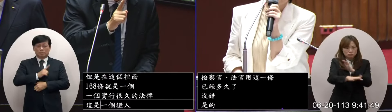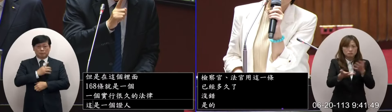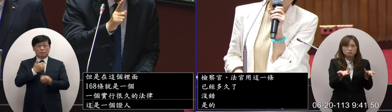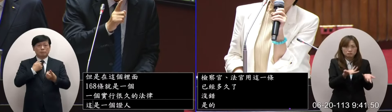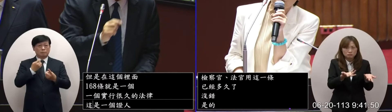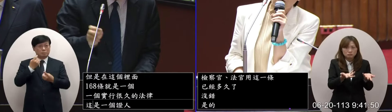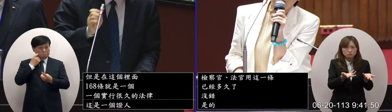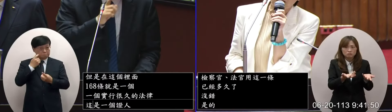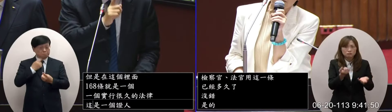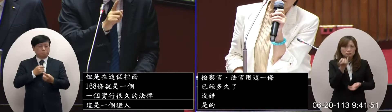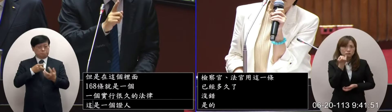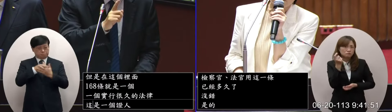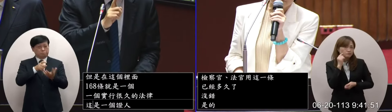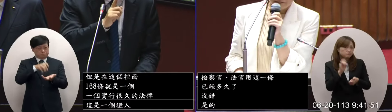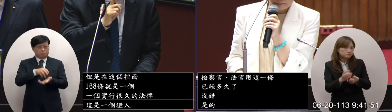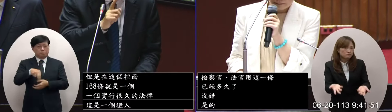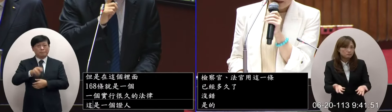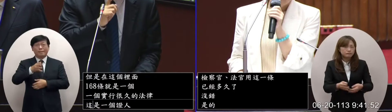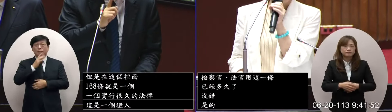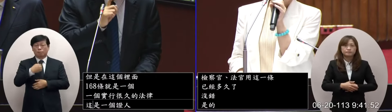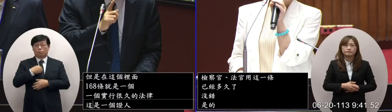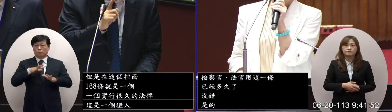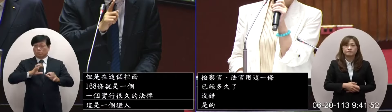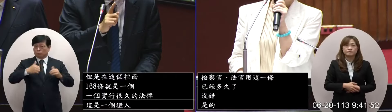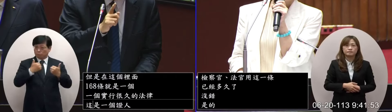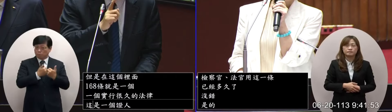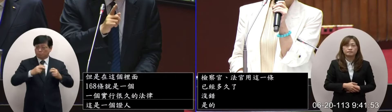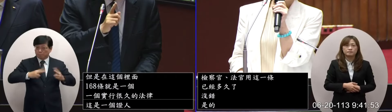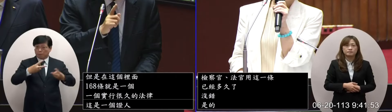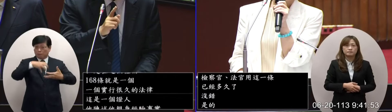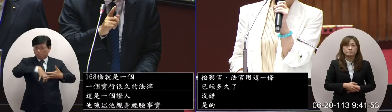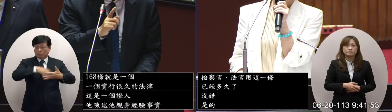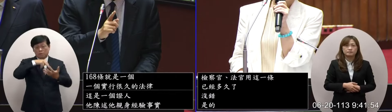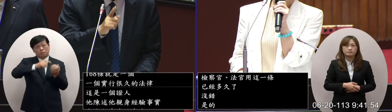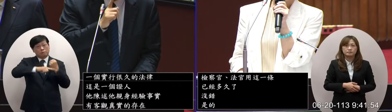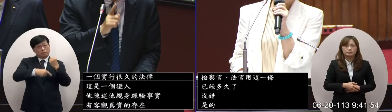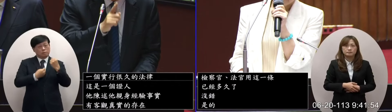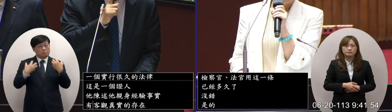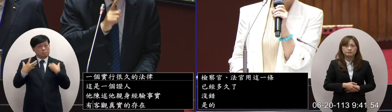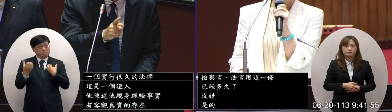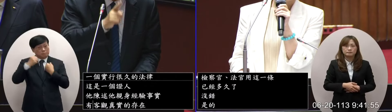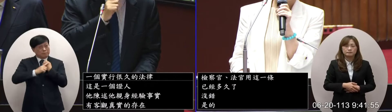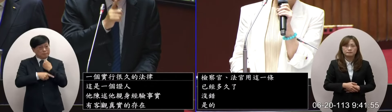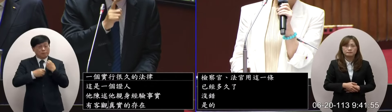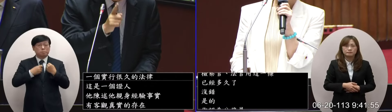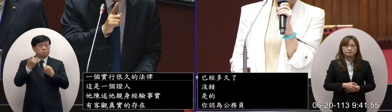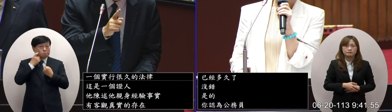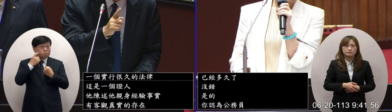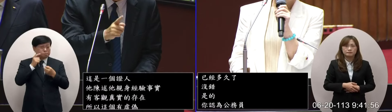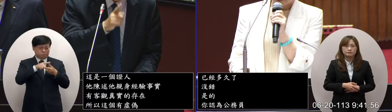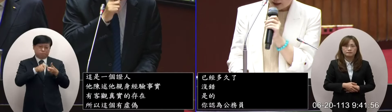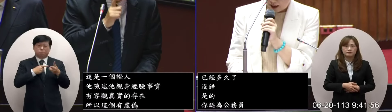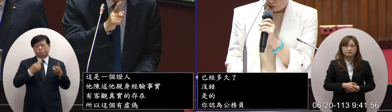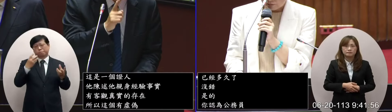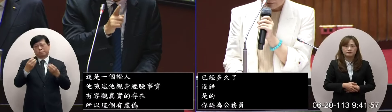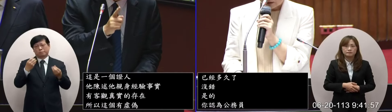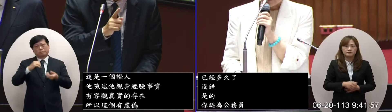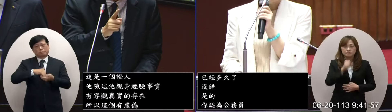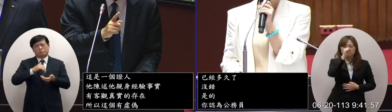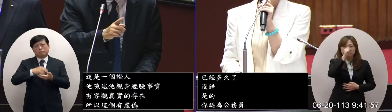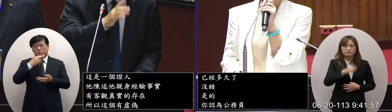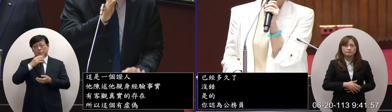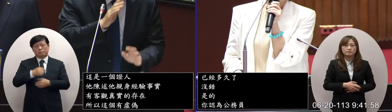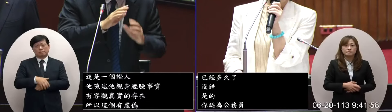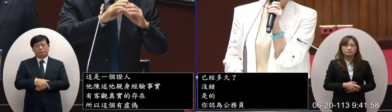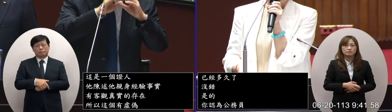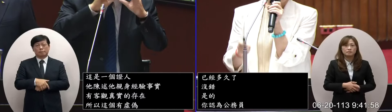伪， 是可以说谎吗？ 但是我们在国会的改革法案里面，立法院行使法，这里面的虚伪是一个不确定概念，而且是人言